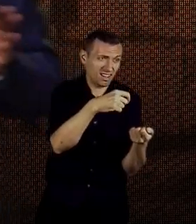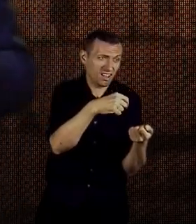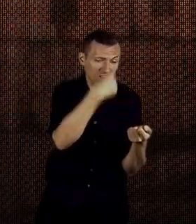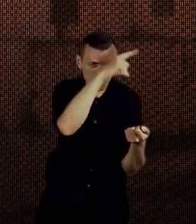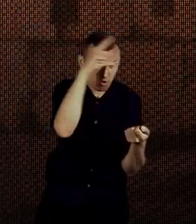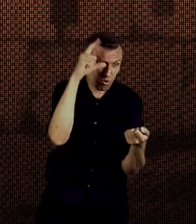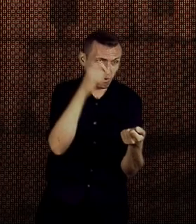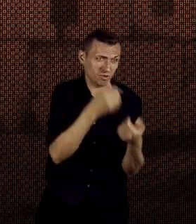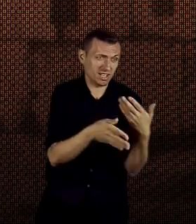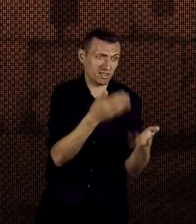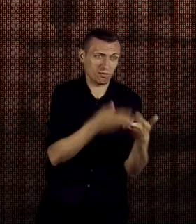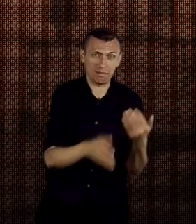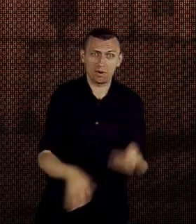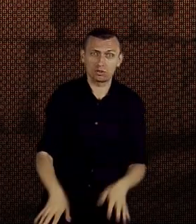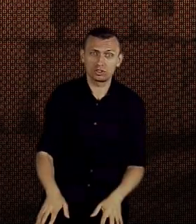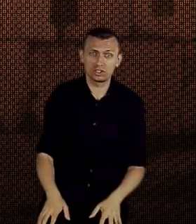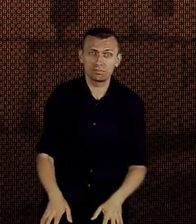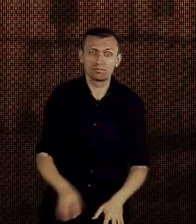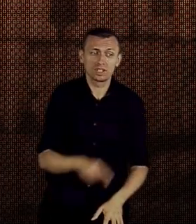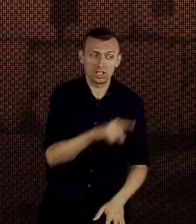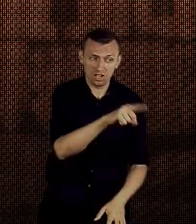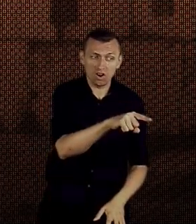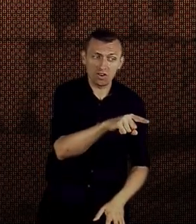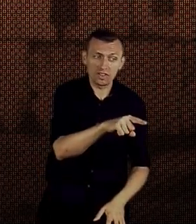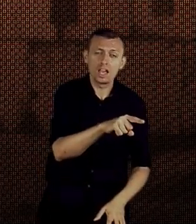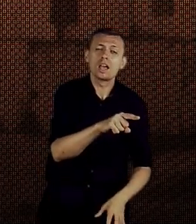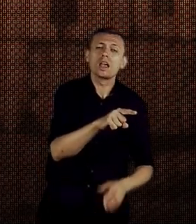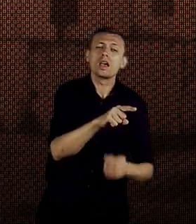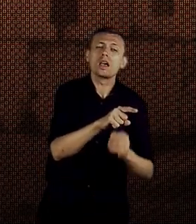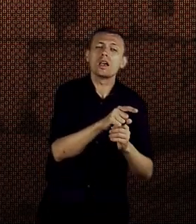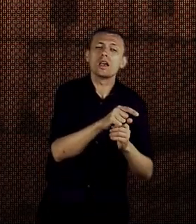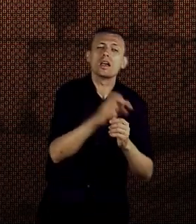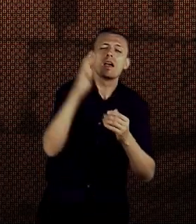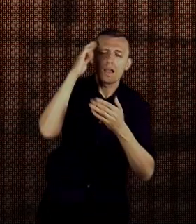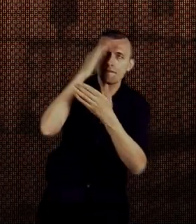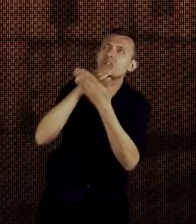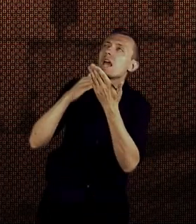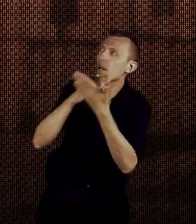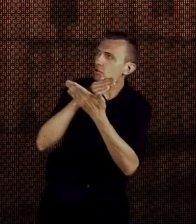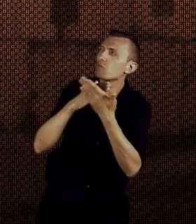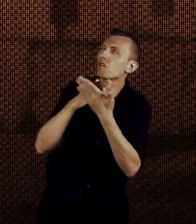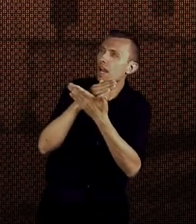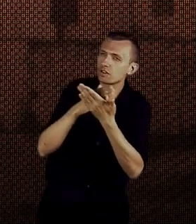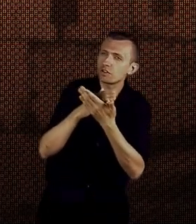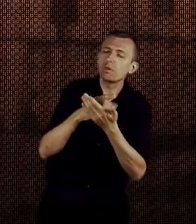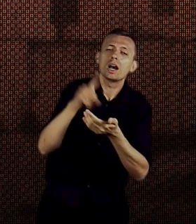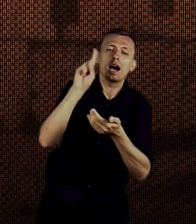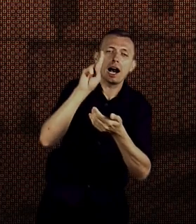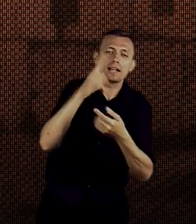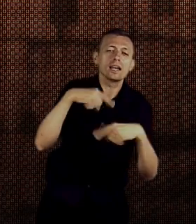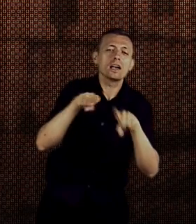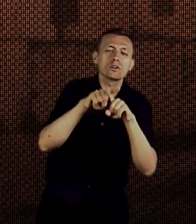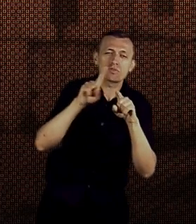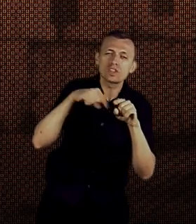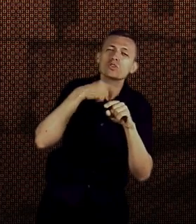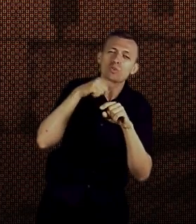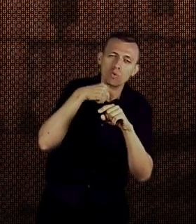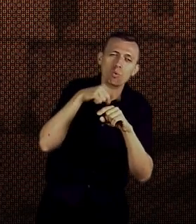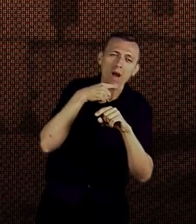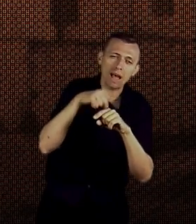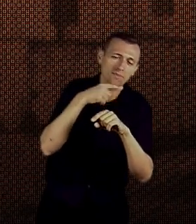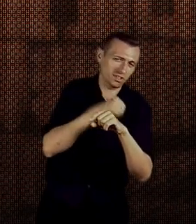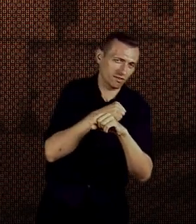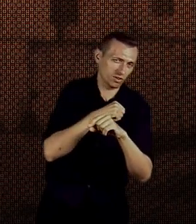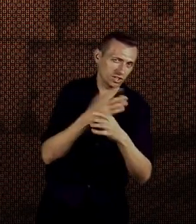i kłamał. Wierzył i kłamał. Po trzecie, próba przyszła na Abrahama w